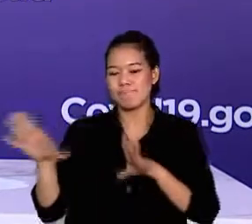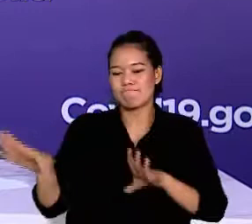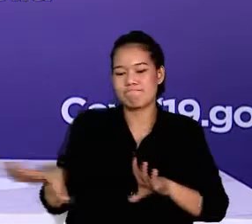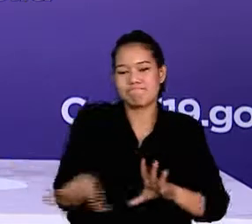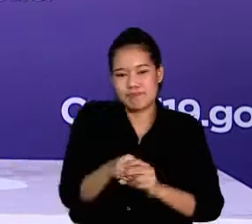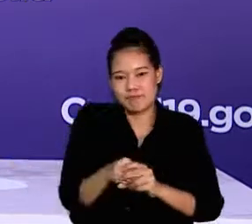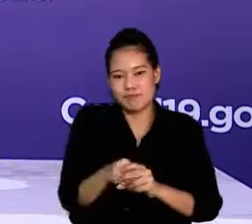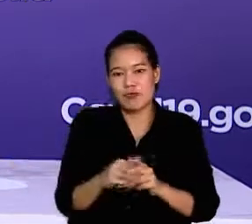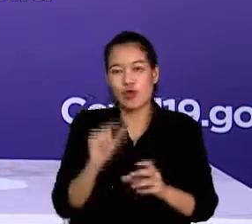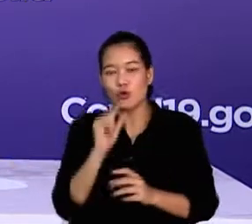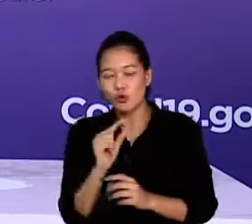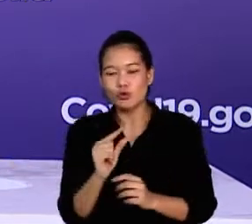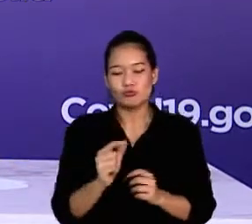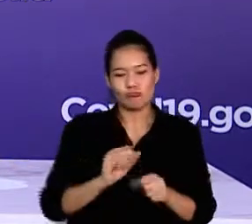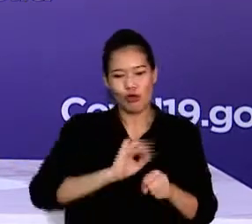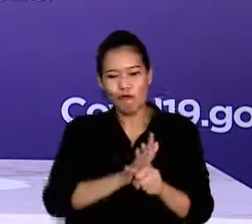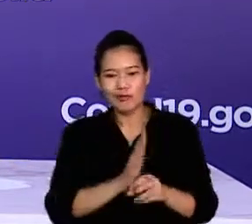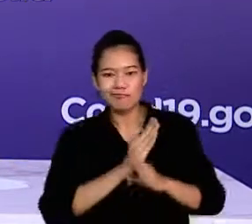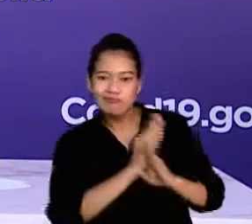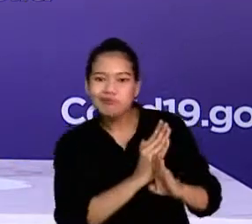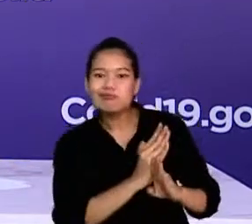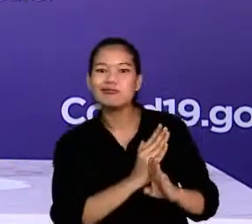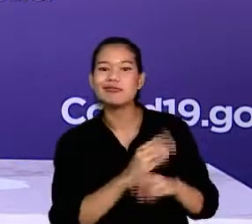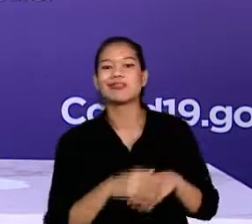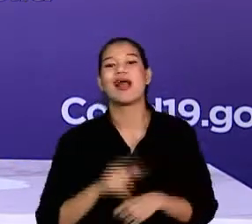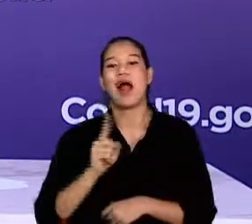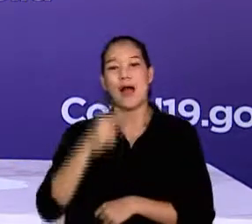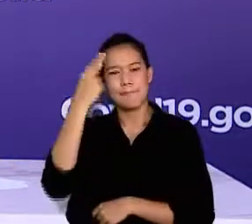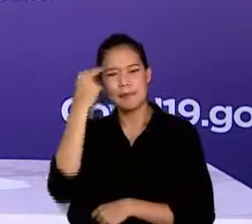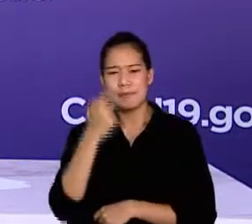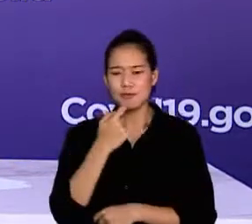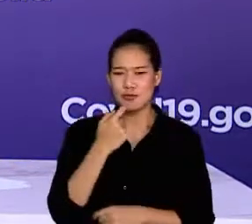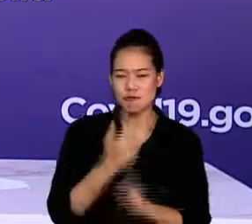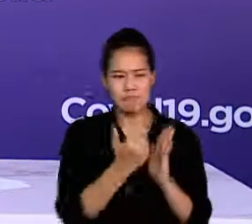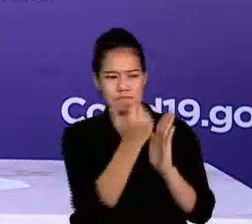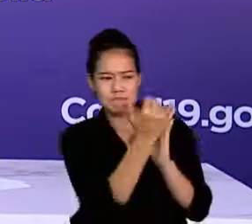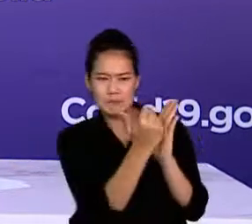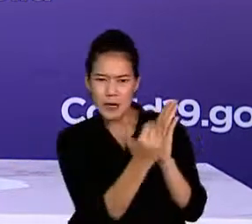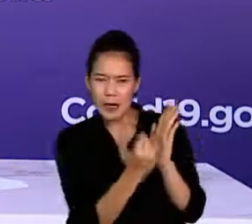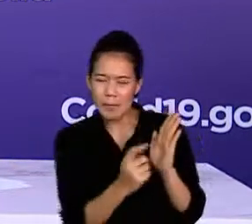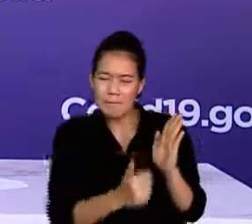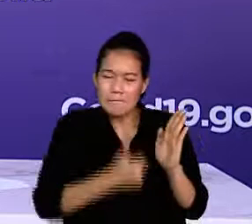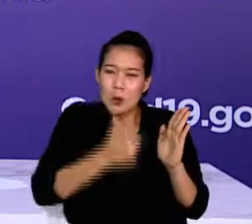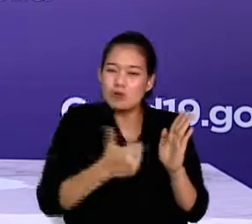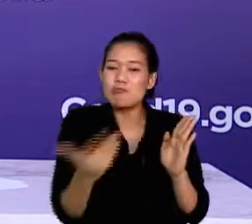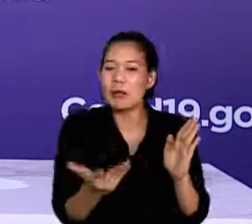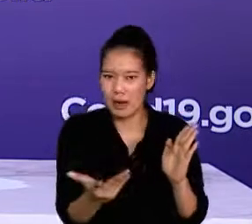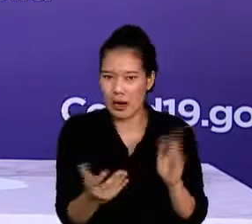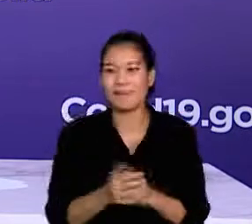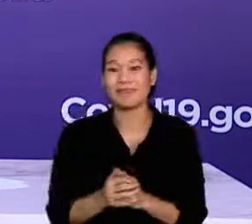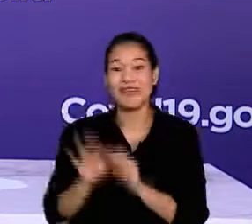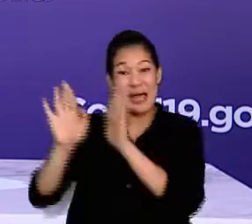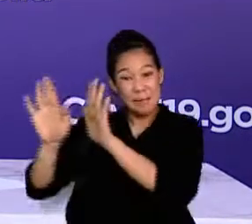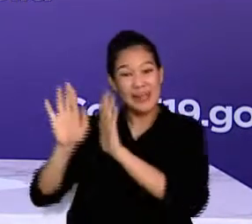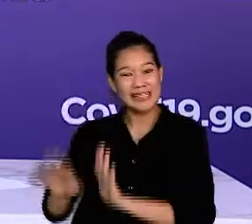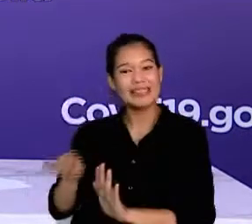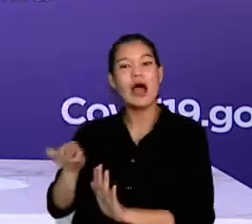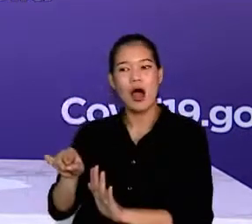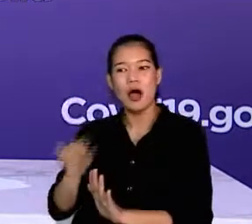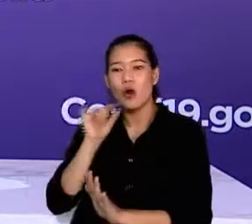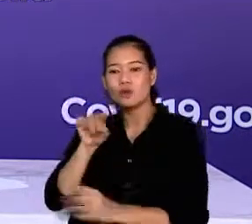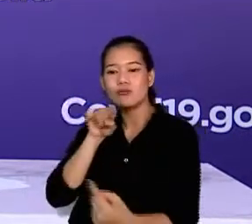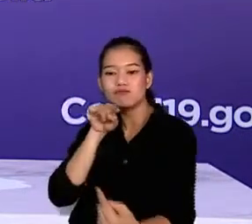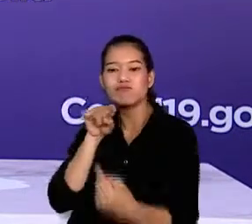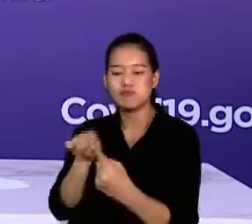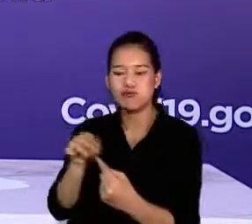pentahelix penanganan coffee 19 pemerintah berusaha menyusun kebijakan terbaik media sebagai perpanjangan